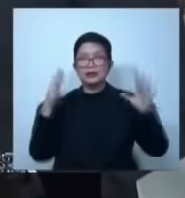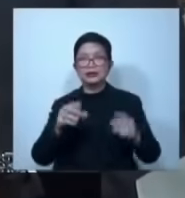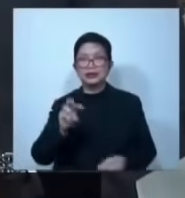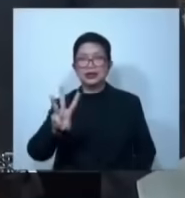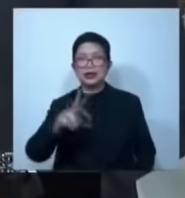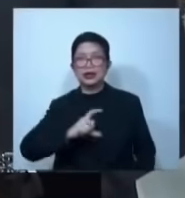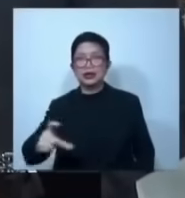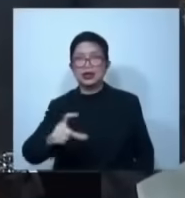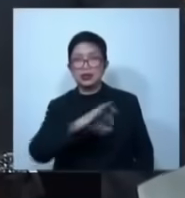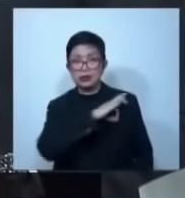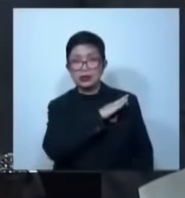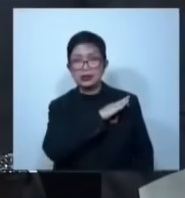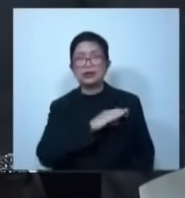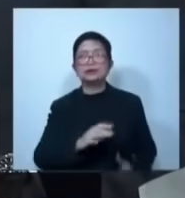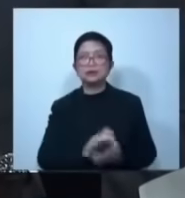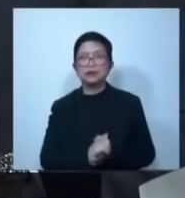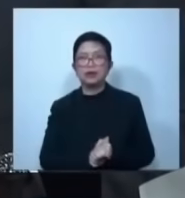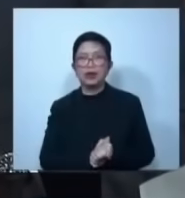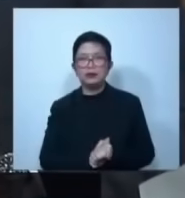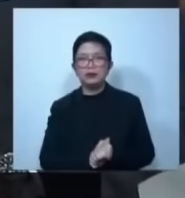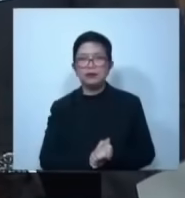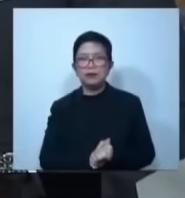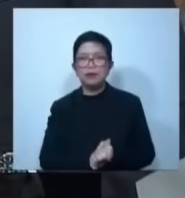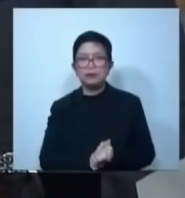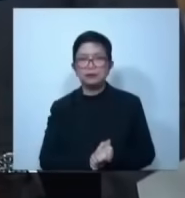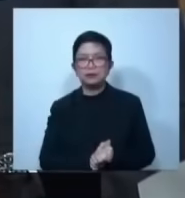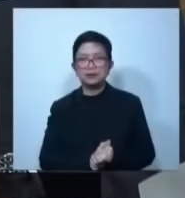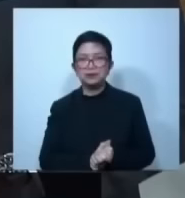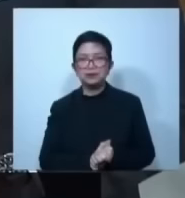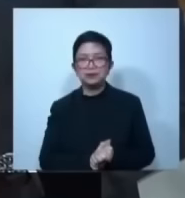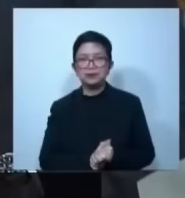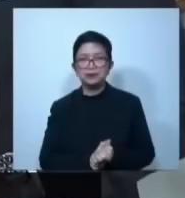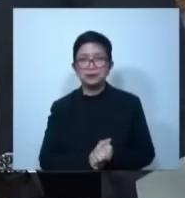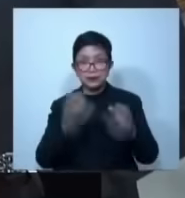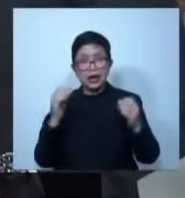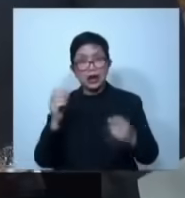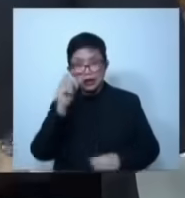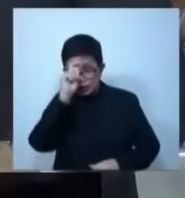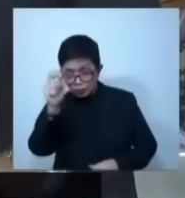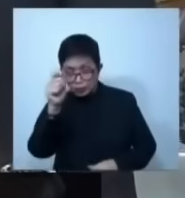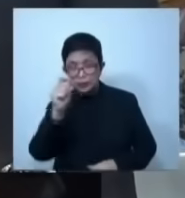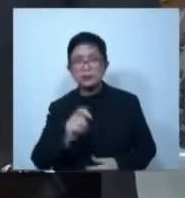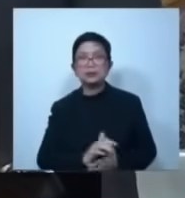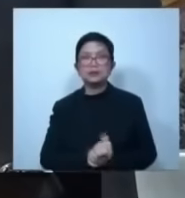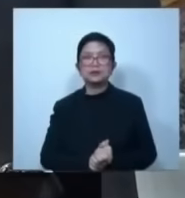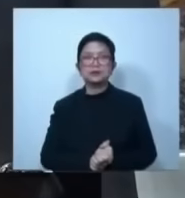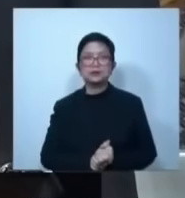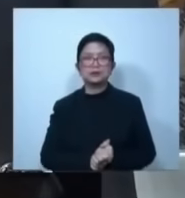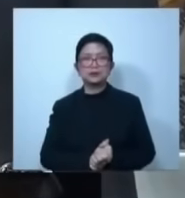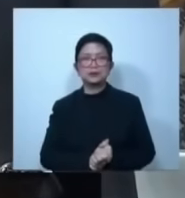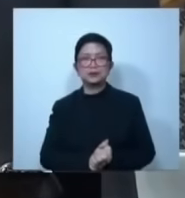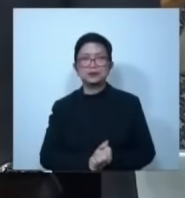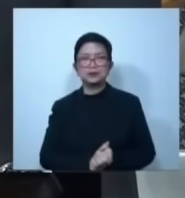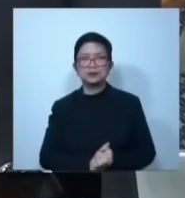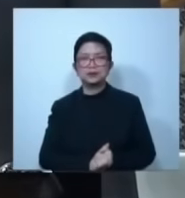Ind presiden yang tentunya sudah saling menanggapi di kesempatan segmen kali ini dan kami persilakan kepada